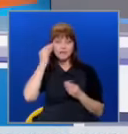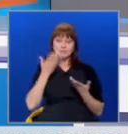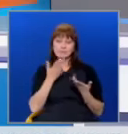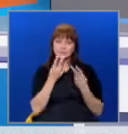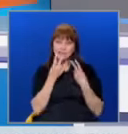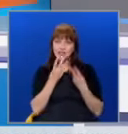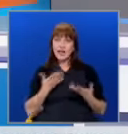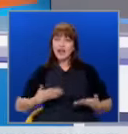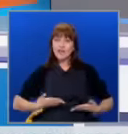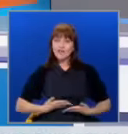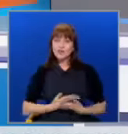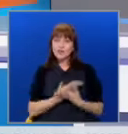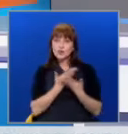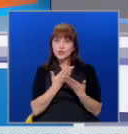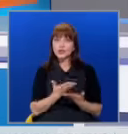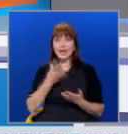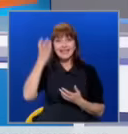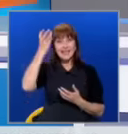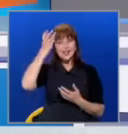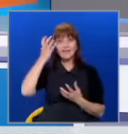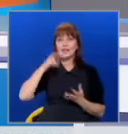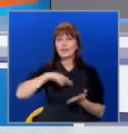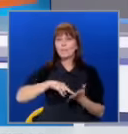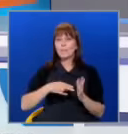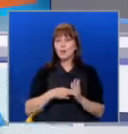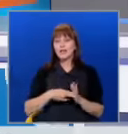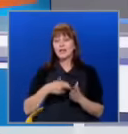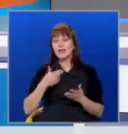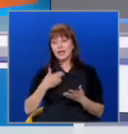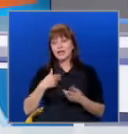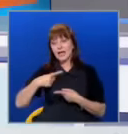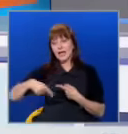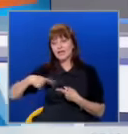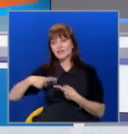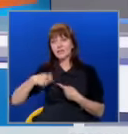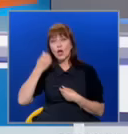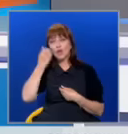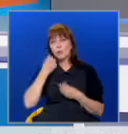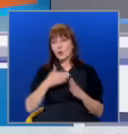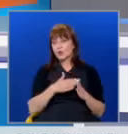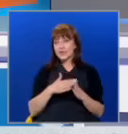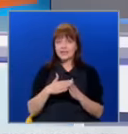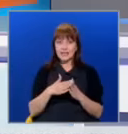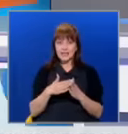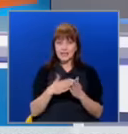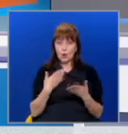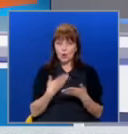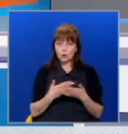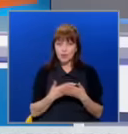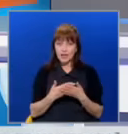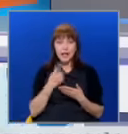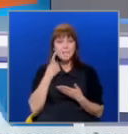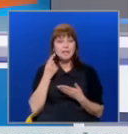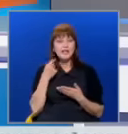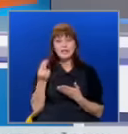нуждата от фокусирана държавна политика към развитието на добросъседството и приятелски отношения между двете държави. Младите художници се